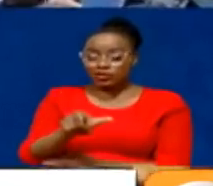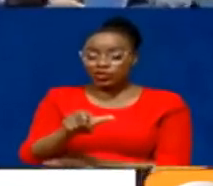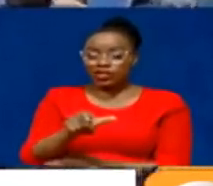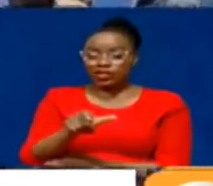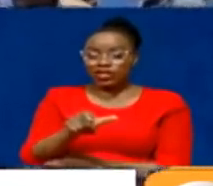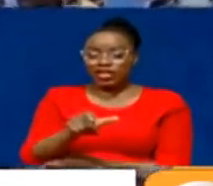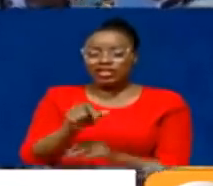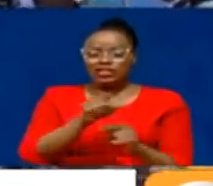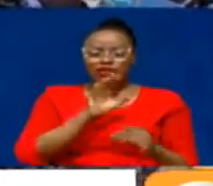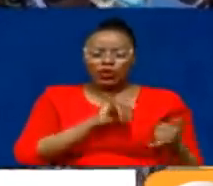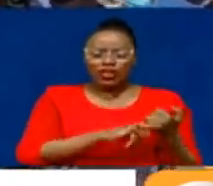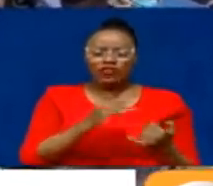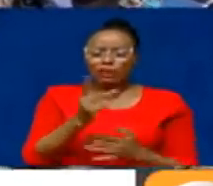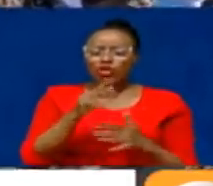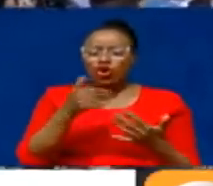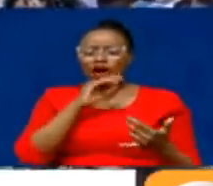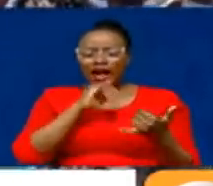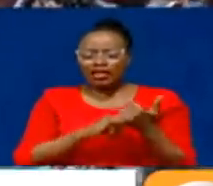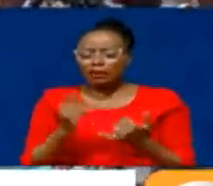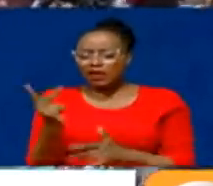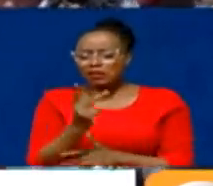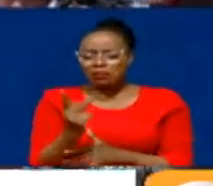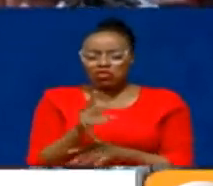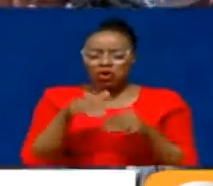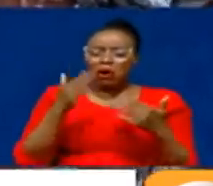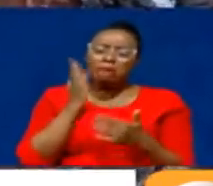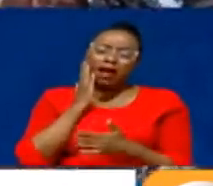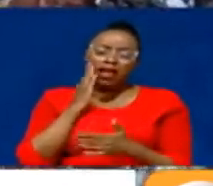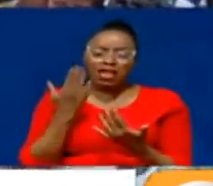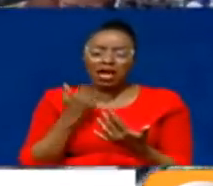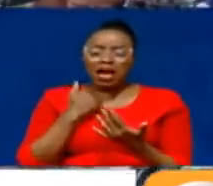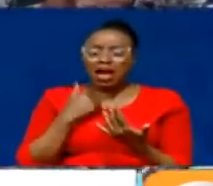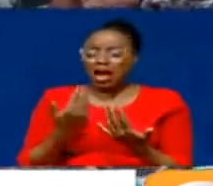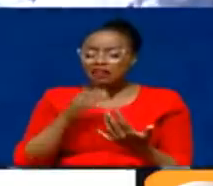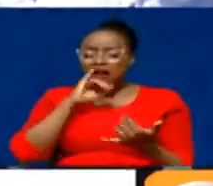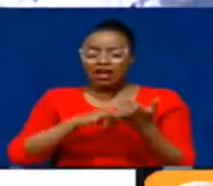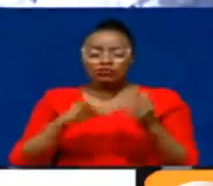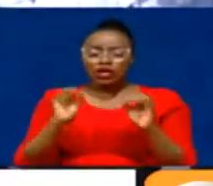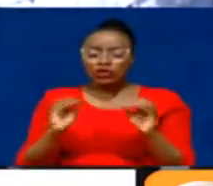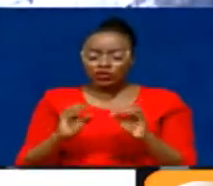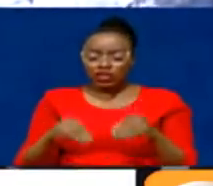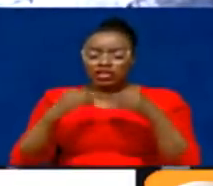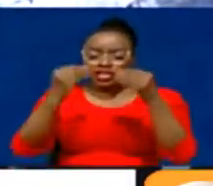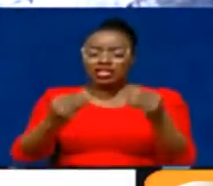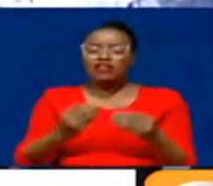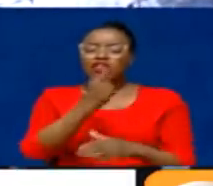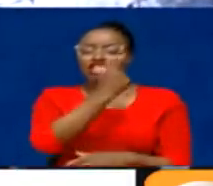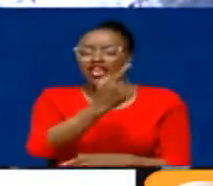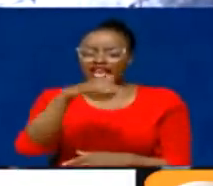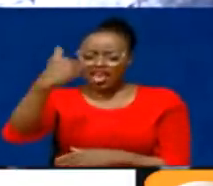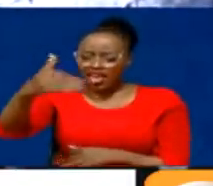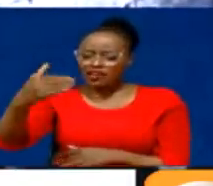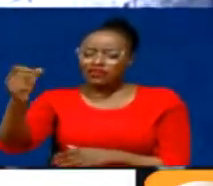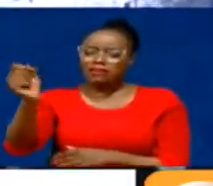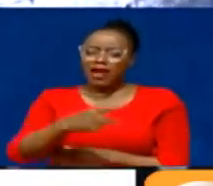hawezi, yeye na bibi, yeye na bwana, au mama ana bwana, atakupatia kila